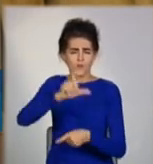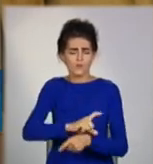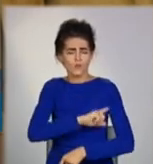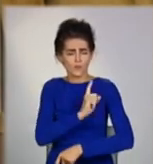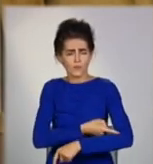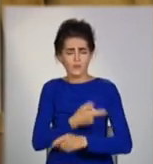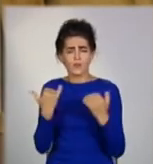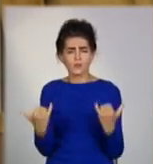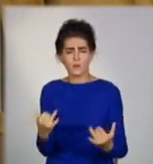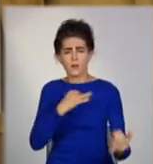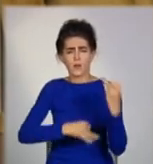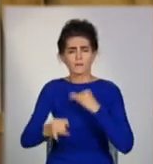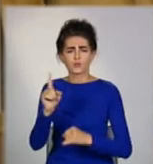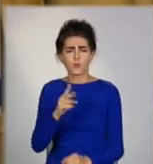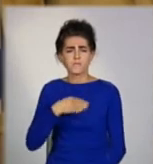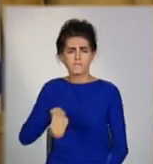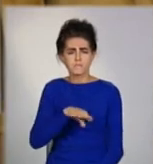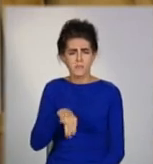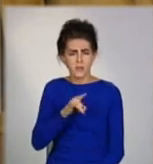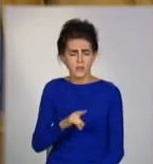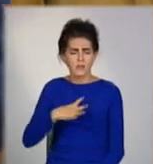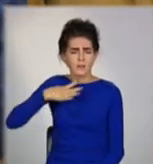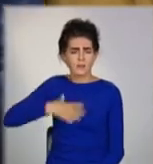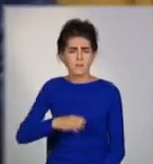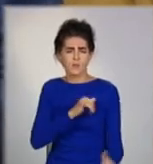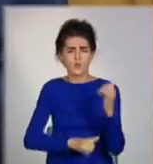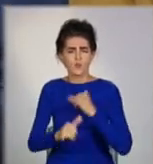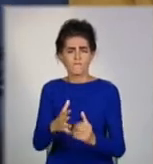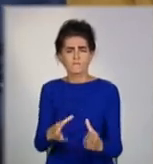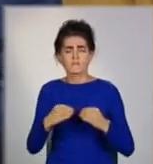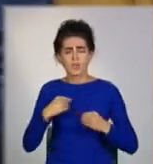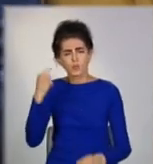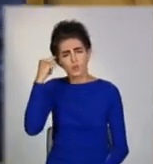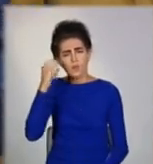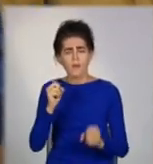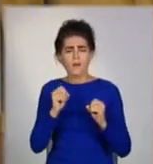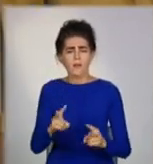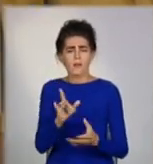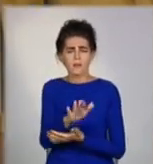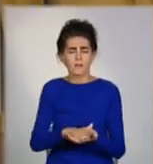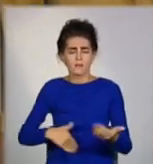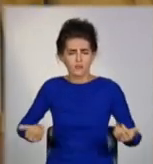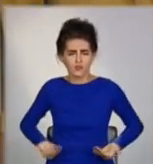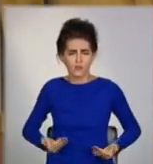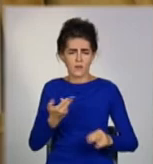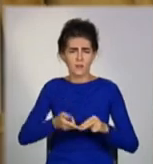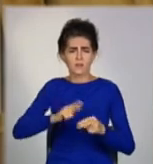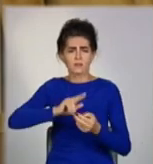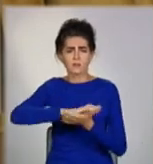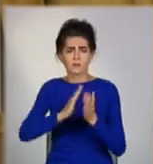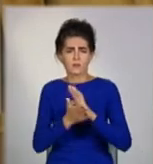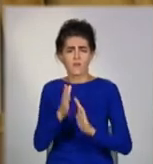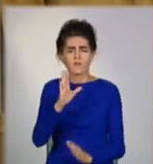ми говоримо про те, що ми вимушені разом з вами думати, як виживати в цій ситуації,